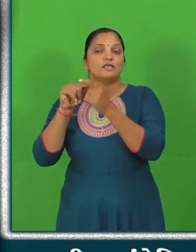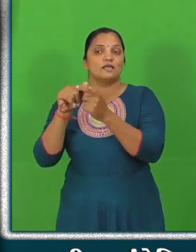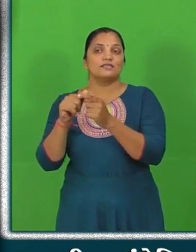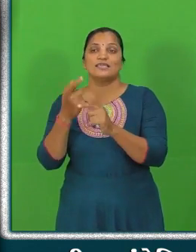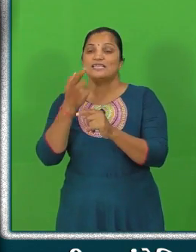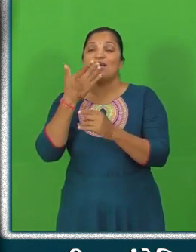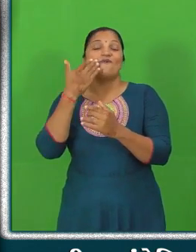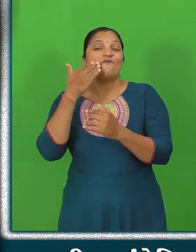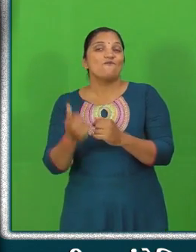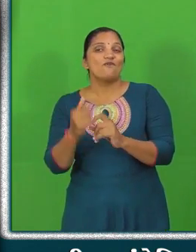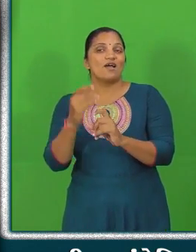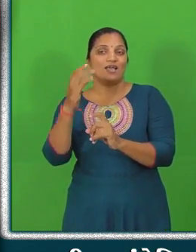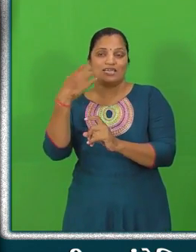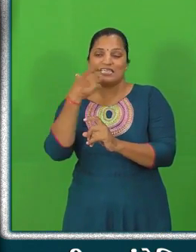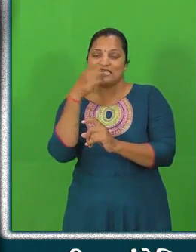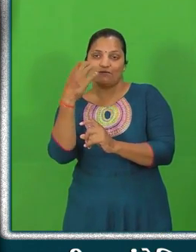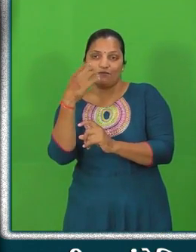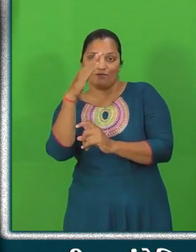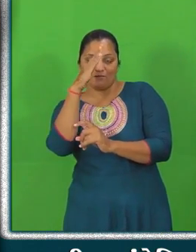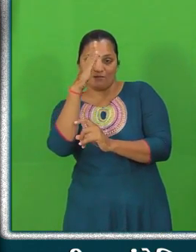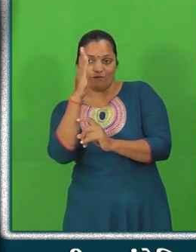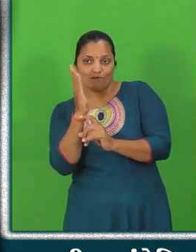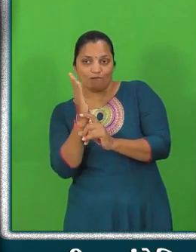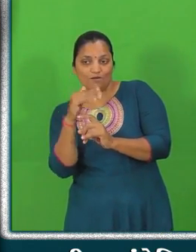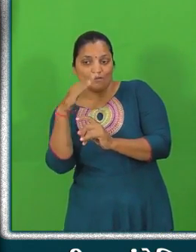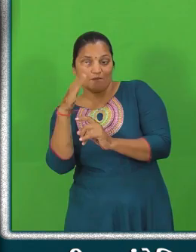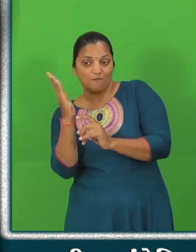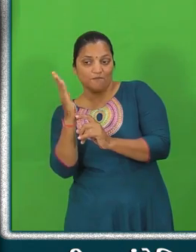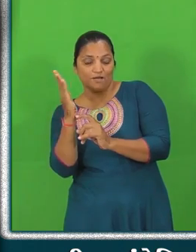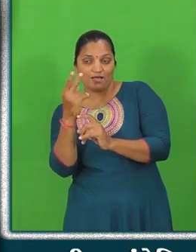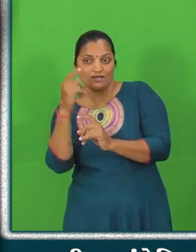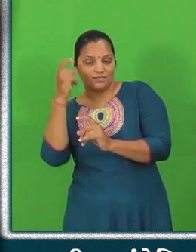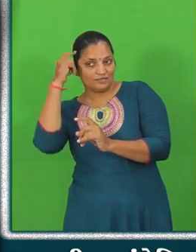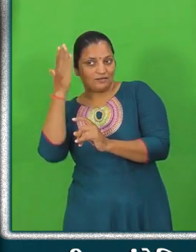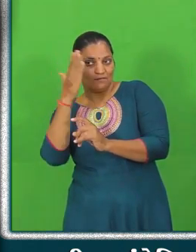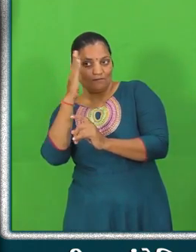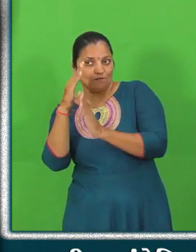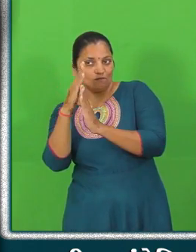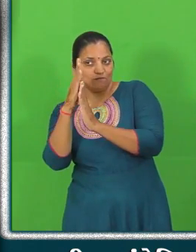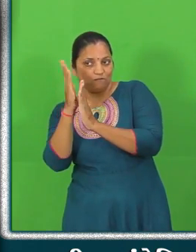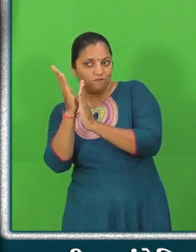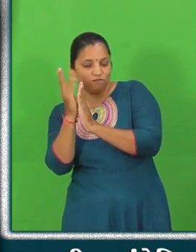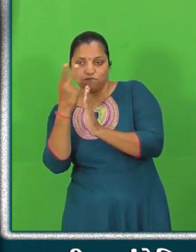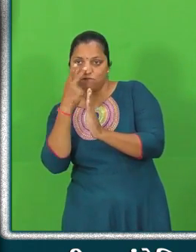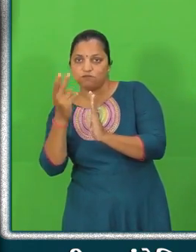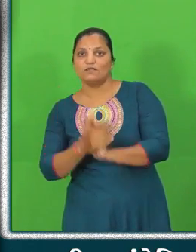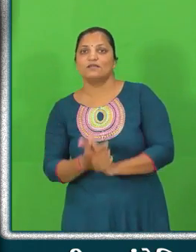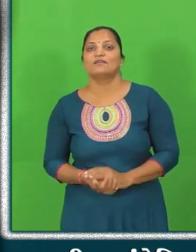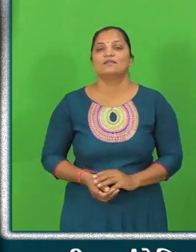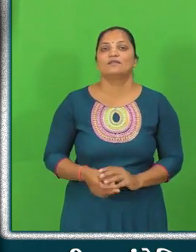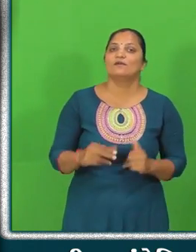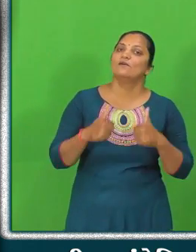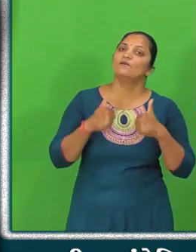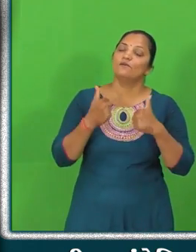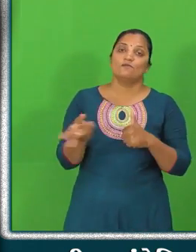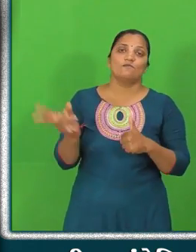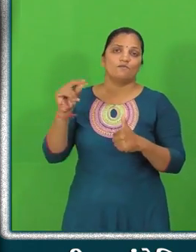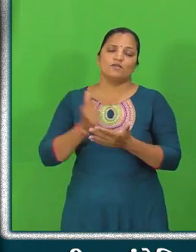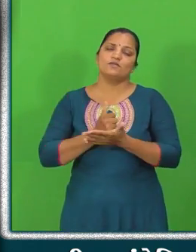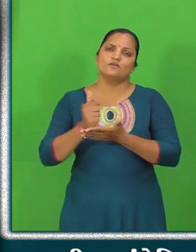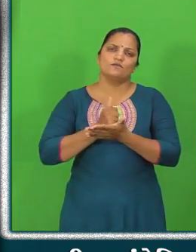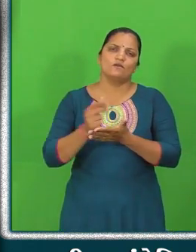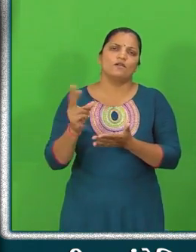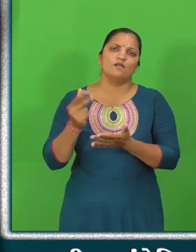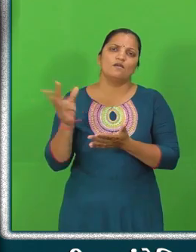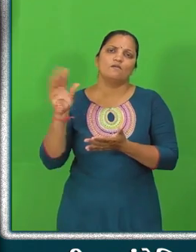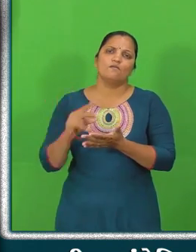अरीसानी पाछळ प्रतिबिंब मळे छे। ओके, समझ पड़ी गई हे मित्रों, समझ पड़ी हो, केटला के डाउन एरो कर्यो, अपन एरो कर्यो छे, वाह, फरी समझाओ,